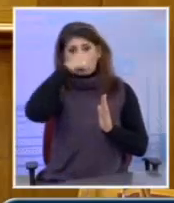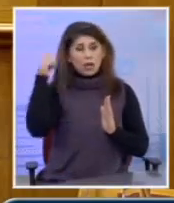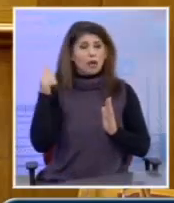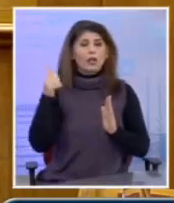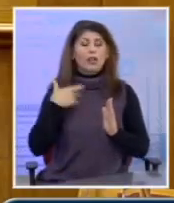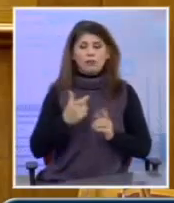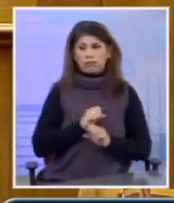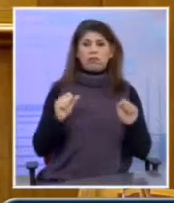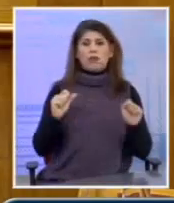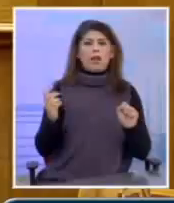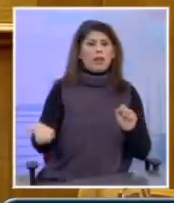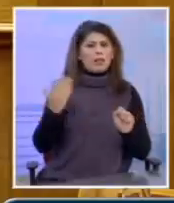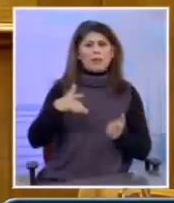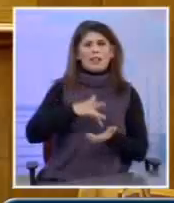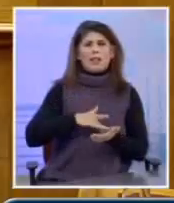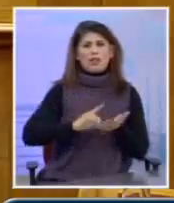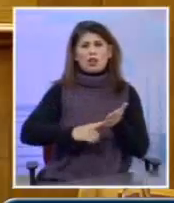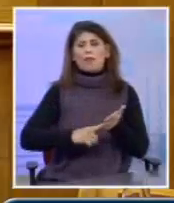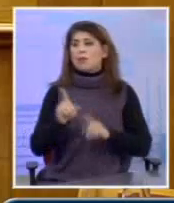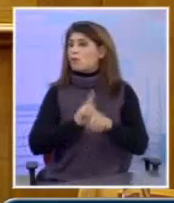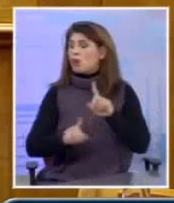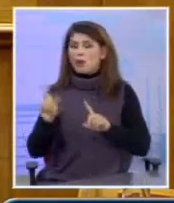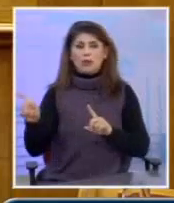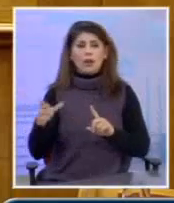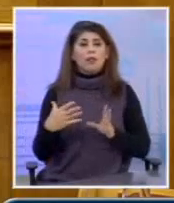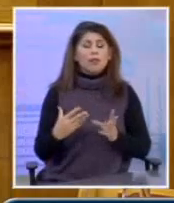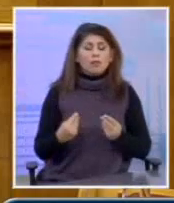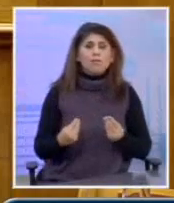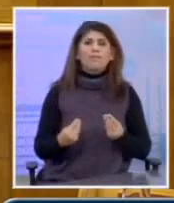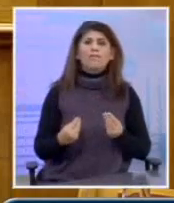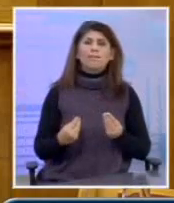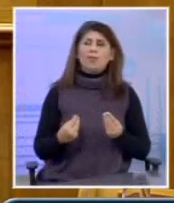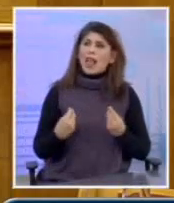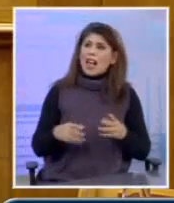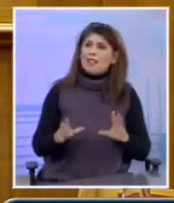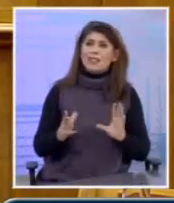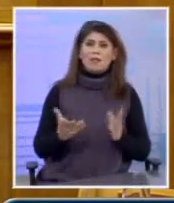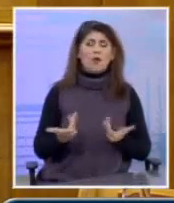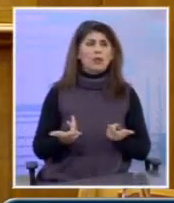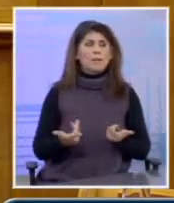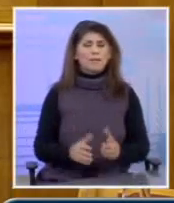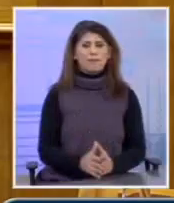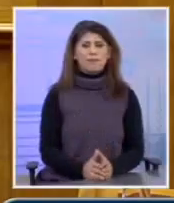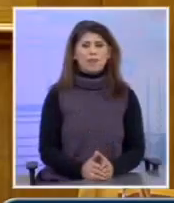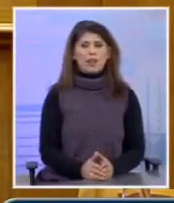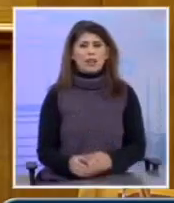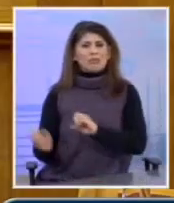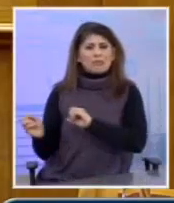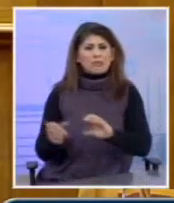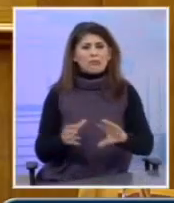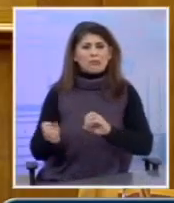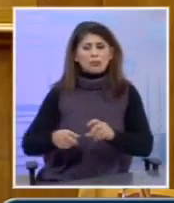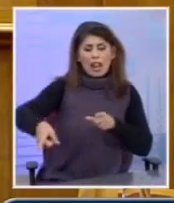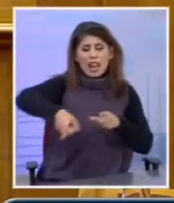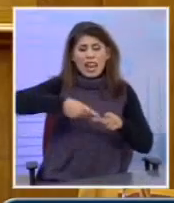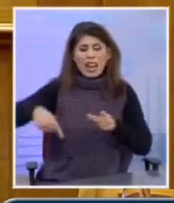ταυτοποίησης. Και βρισκόμασταν στο εξαιρετικά αρνητικό γεγονός να στηβάζονται άνθρωποι στο